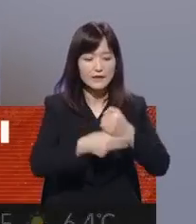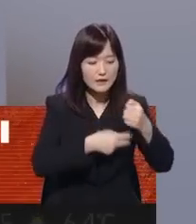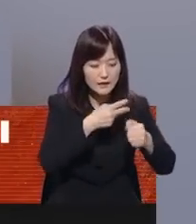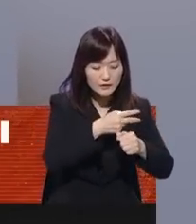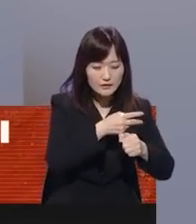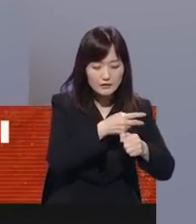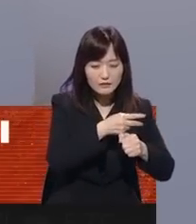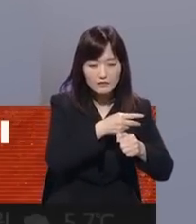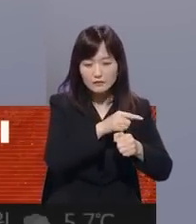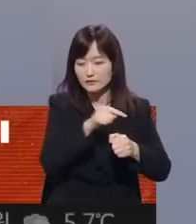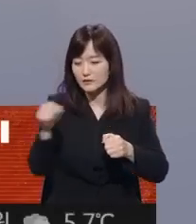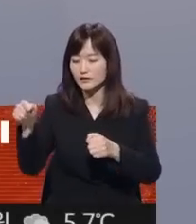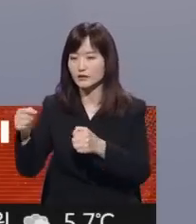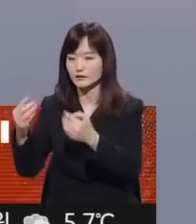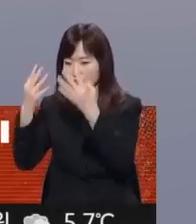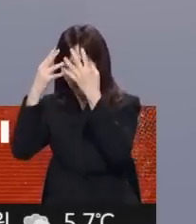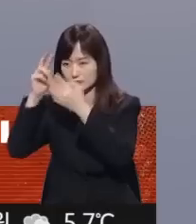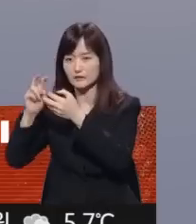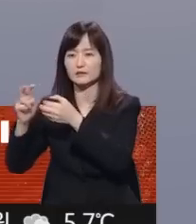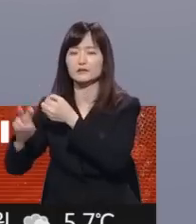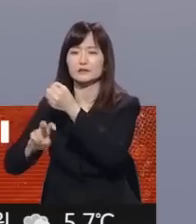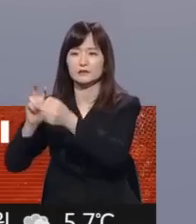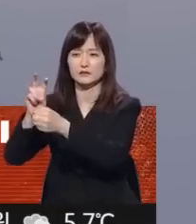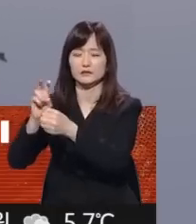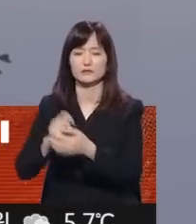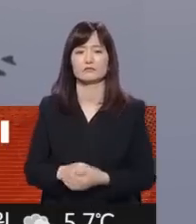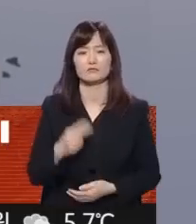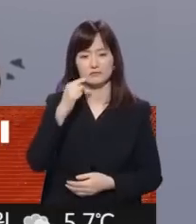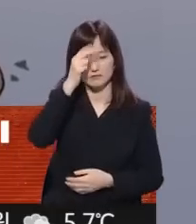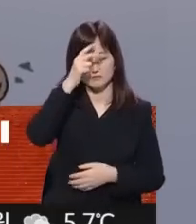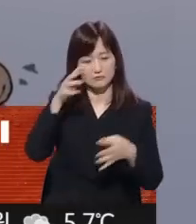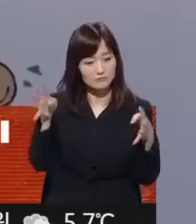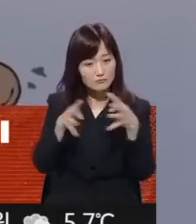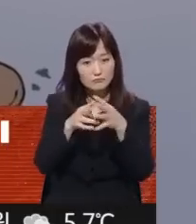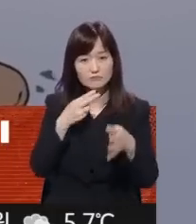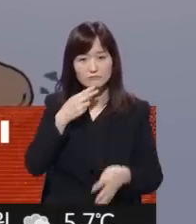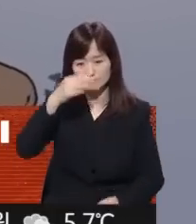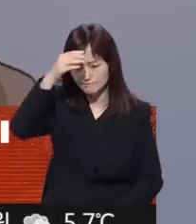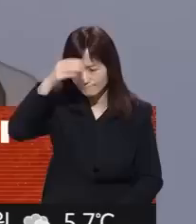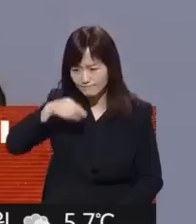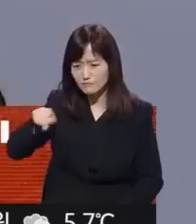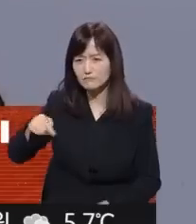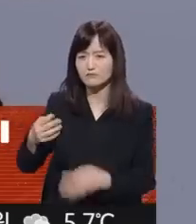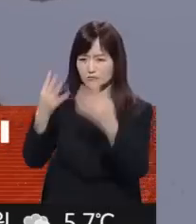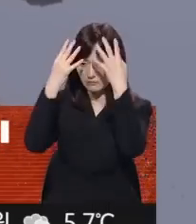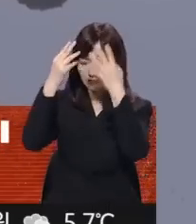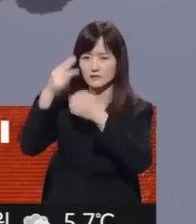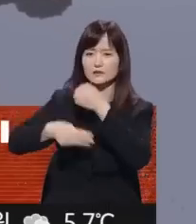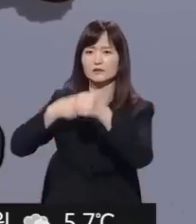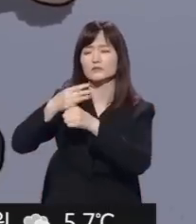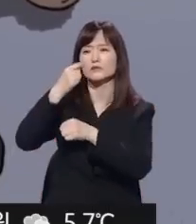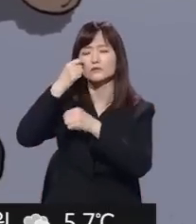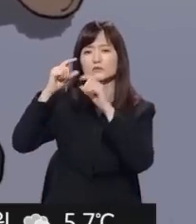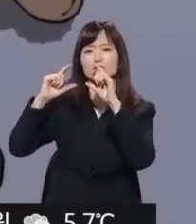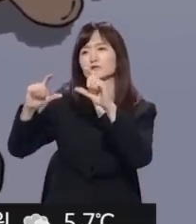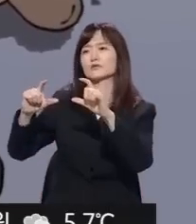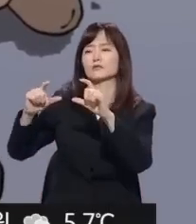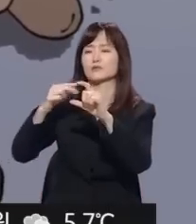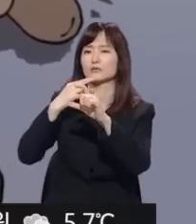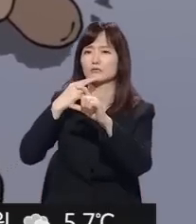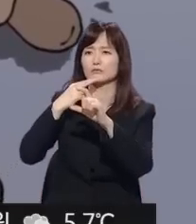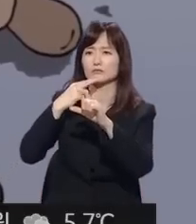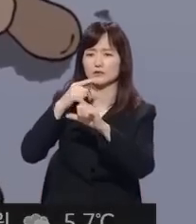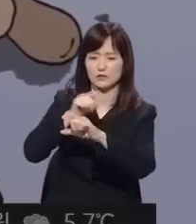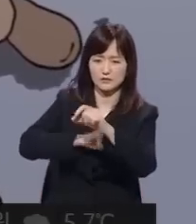한번 검찰의 입장에서도 전혀 합의가 되지 않고 이렇게 뻔뻔하게 나온다면 3년 6개월 구형 했는 것 이대로 선고 만약에 안 되면 저는